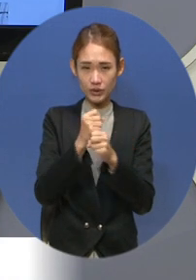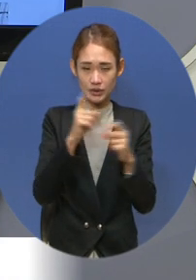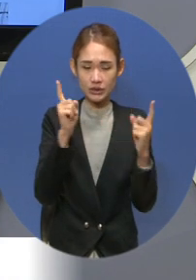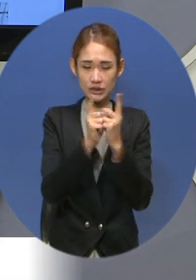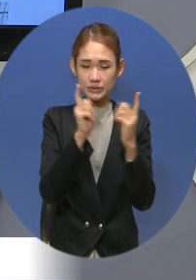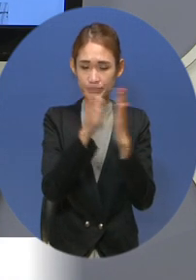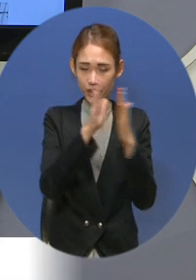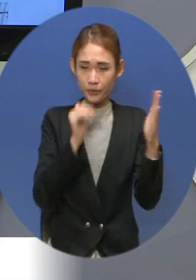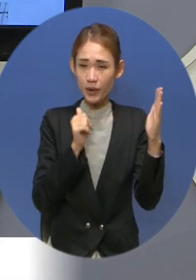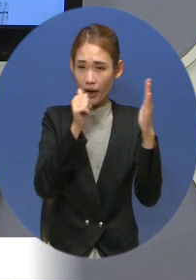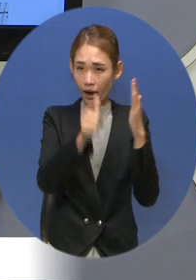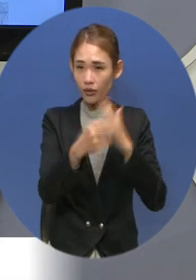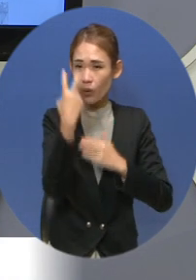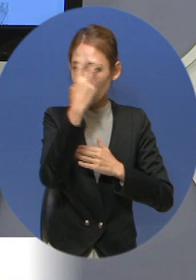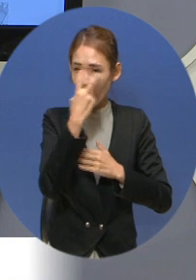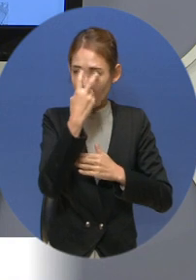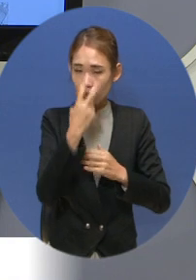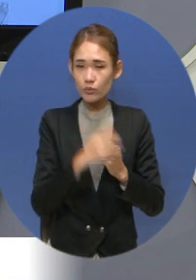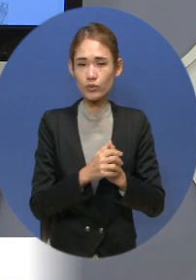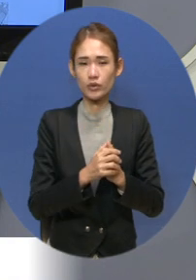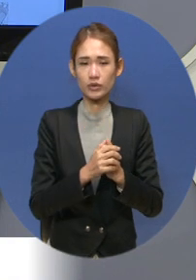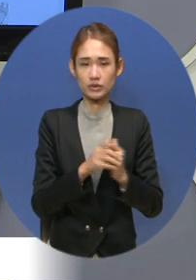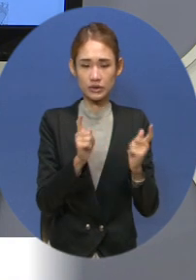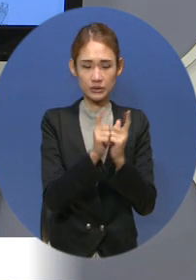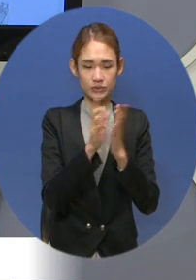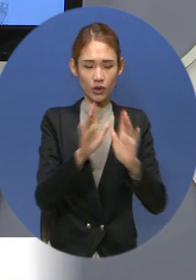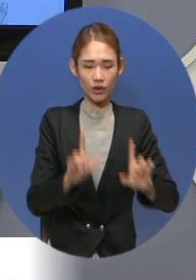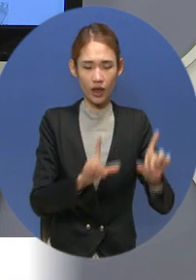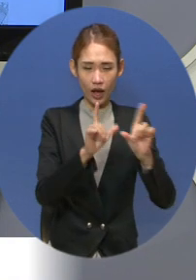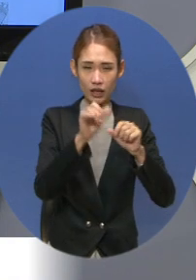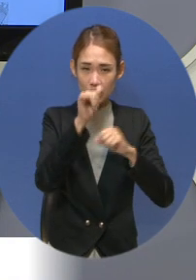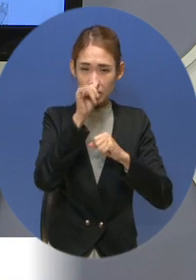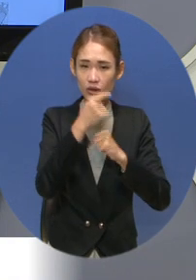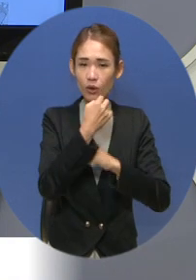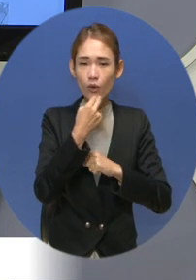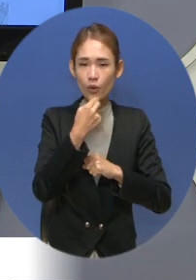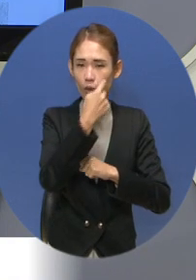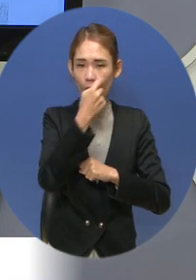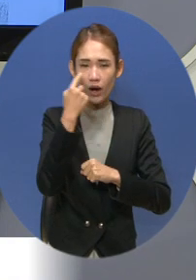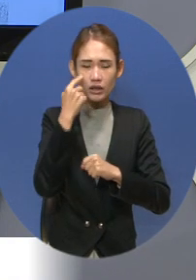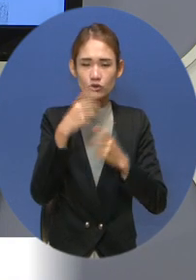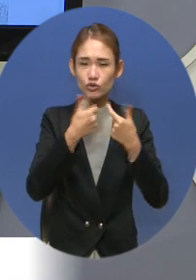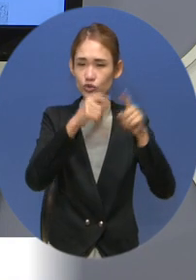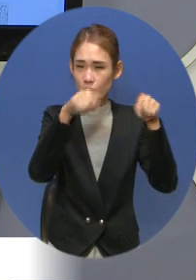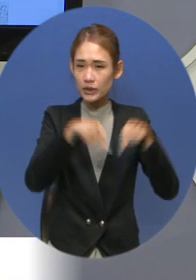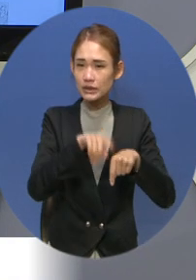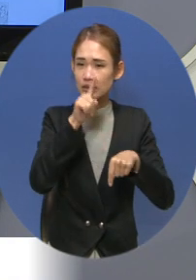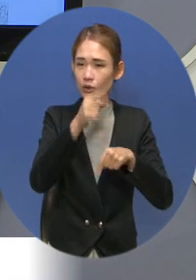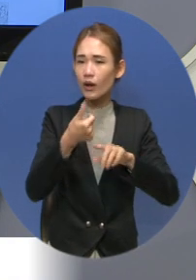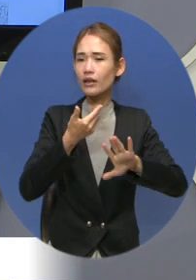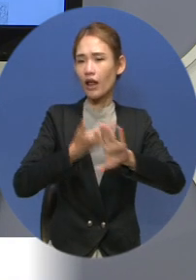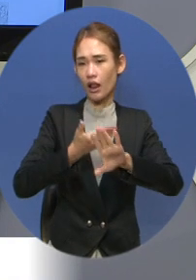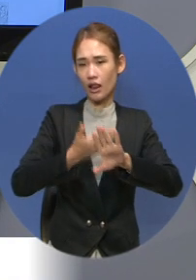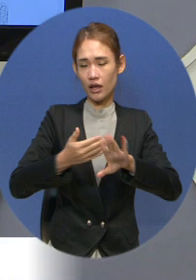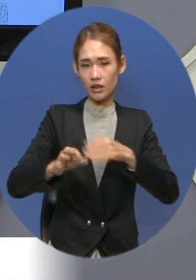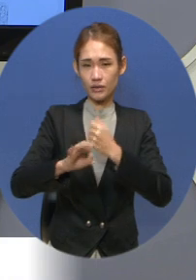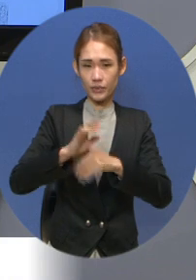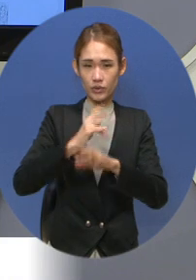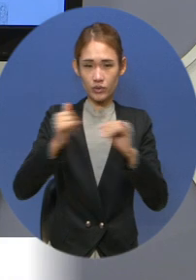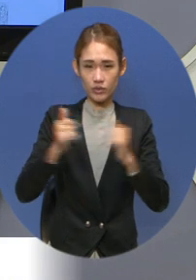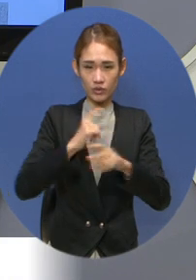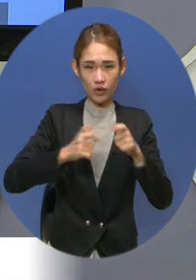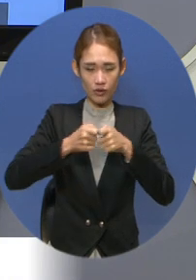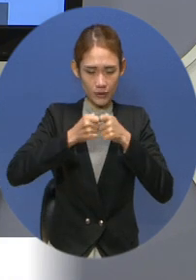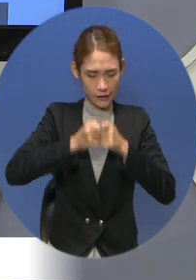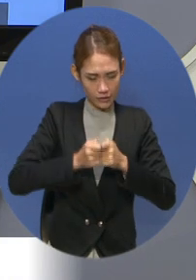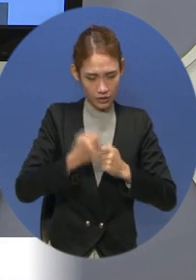방문하고 실제 거주 사실을 확인해 주민 신고 사항과 다른 경우 주민등록 담당공무원이 상세한